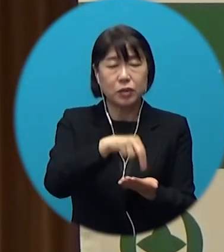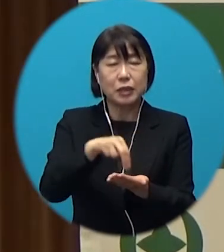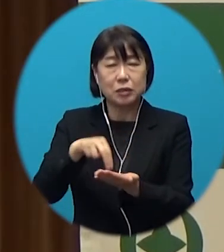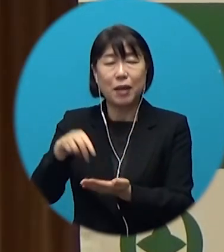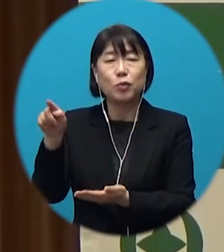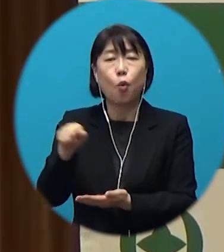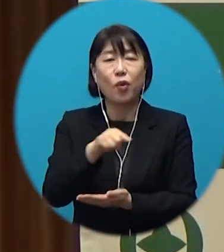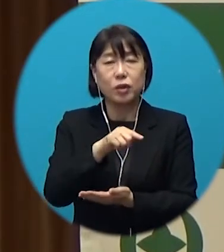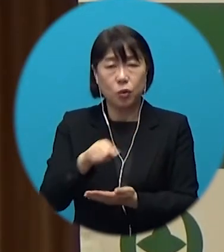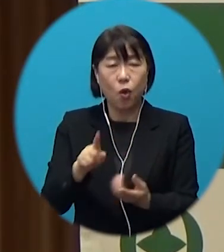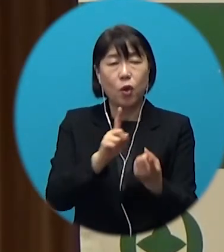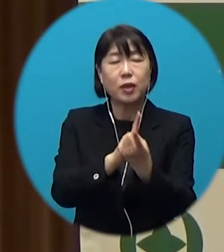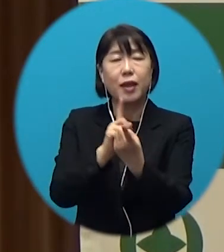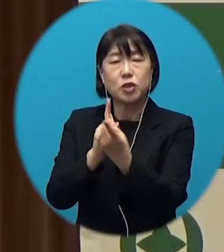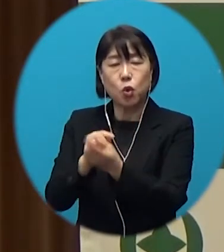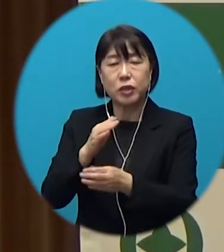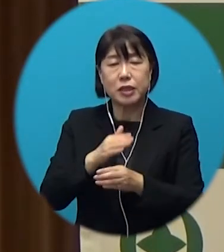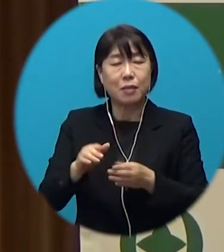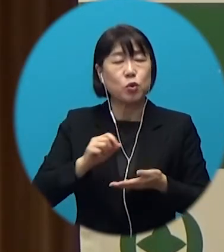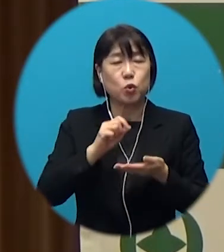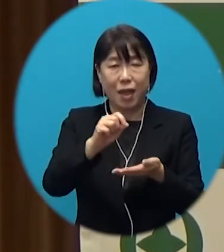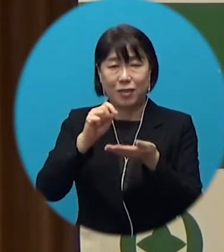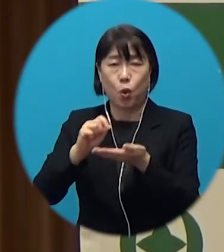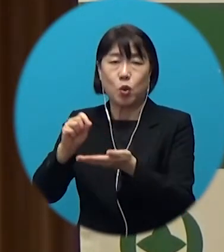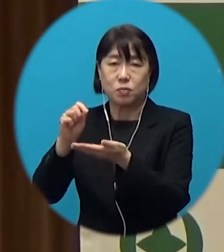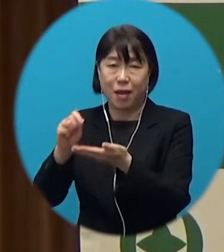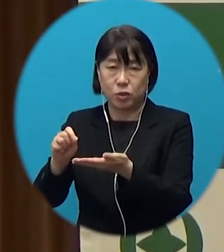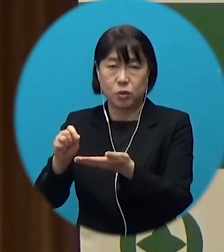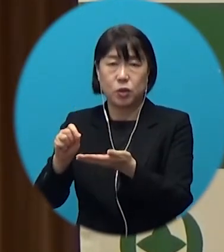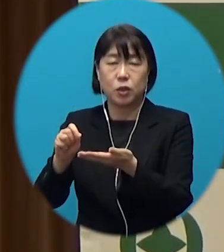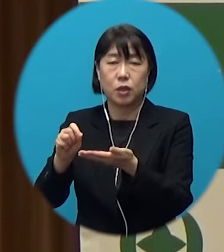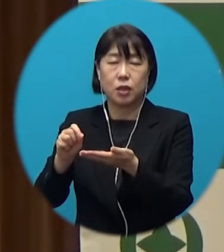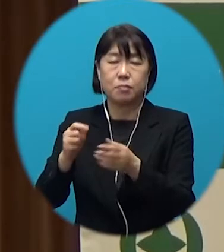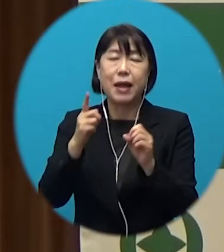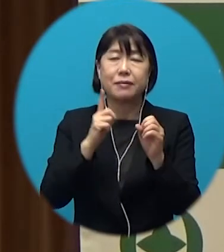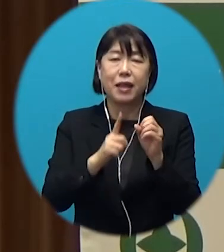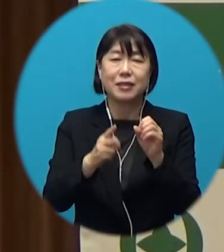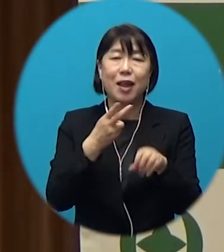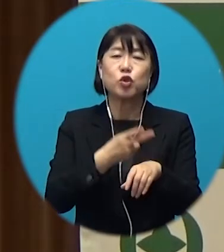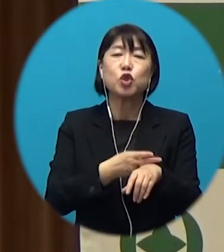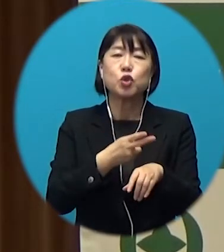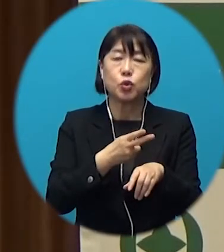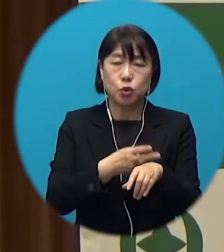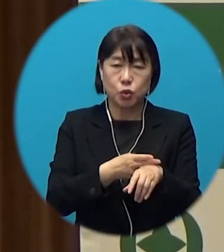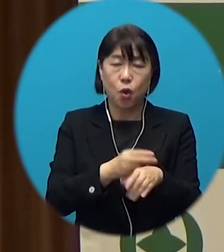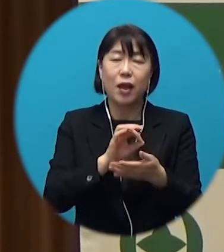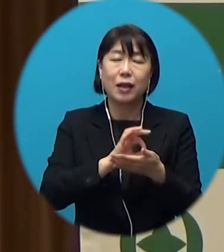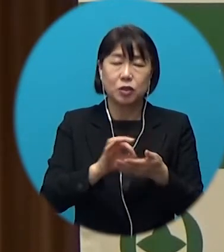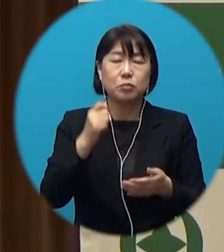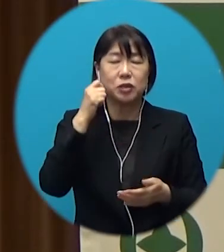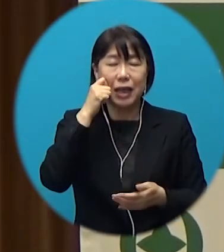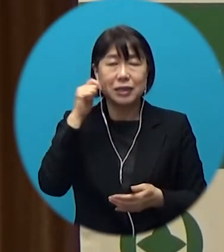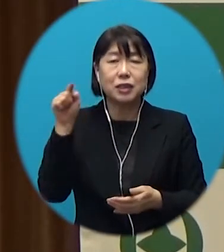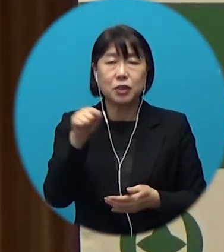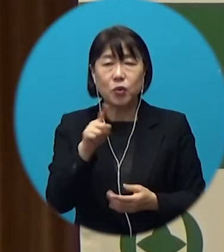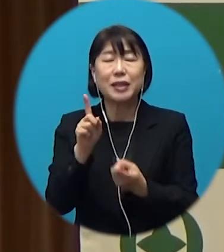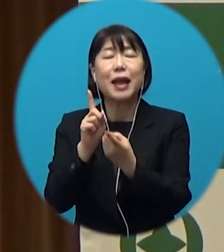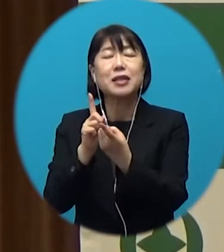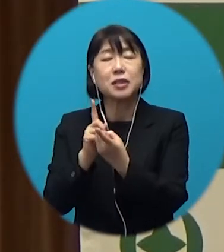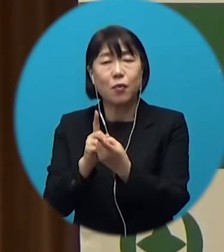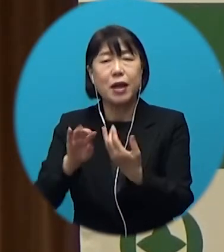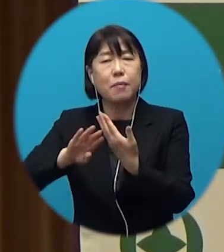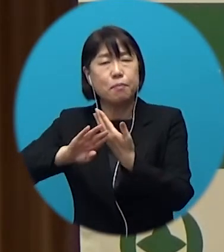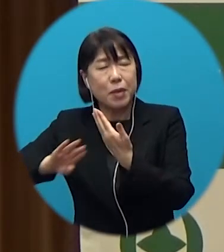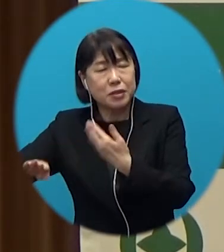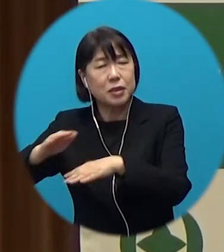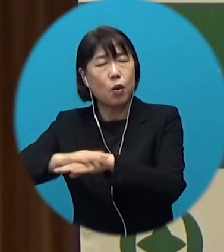送の対象にサービスを提供しておりますので、デジタル技術をですね、活用するのが難しい方々に対しては、別の手法を必